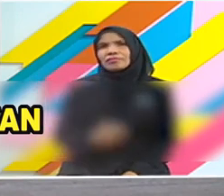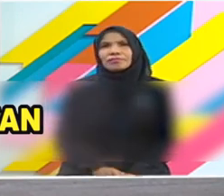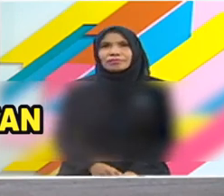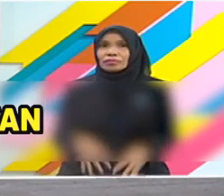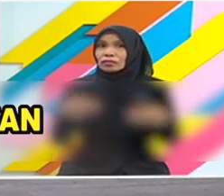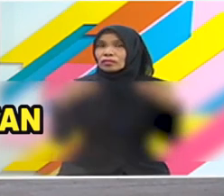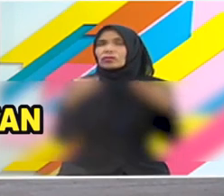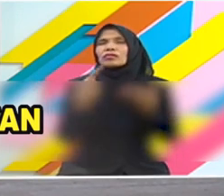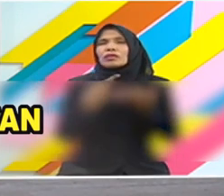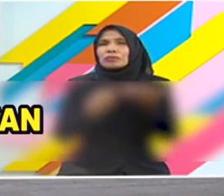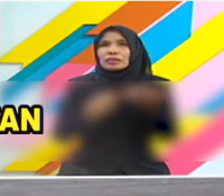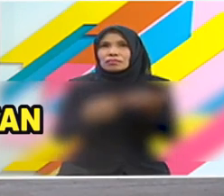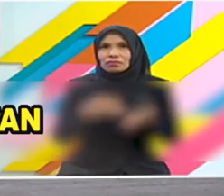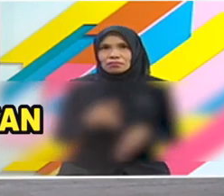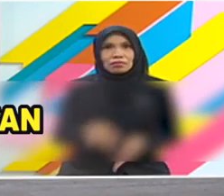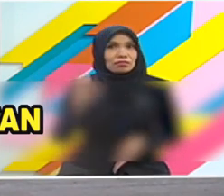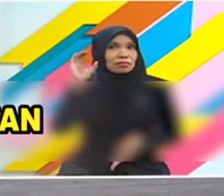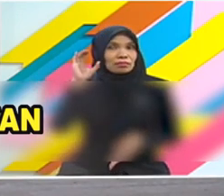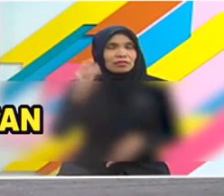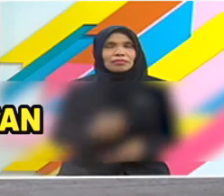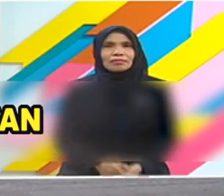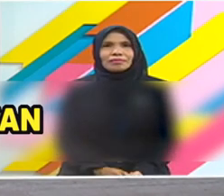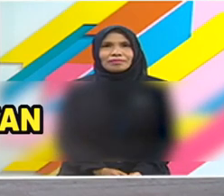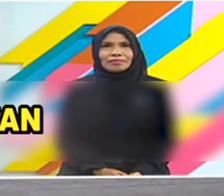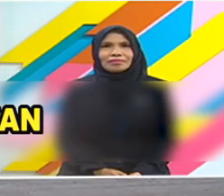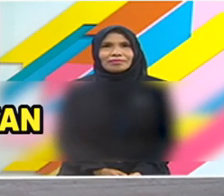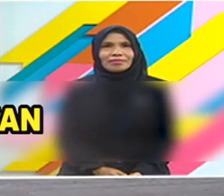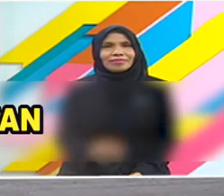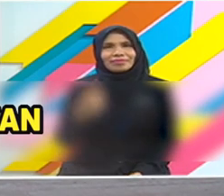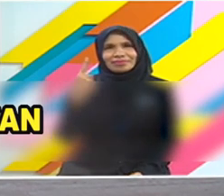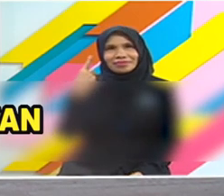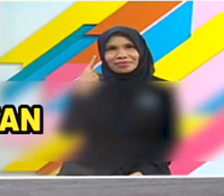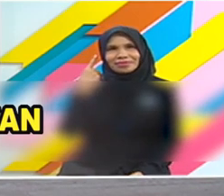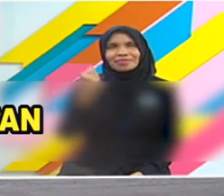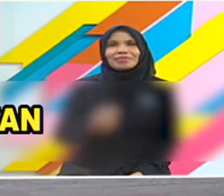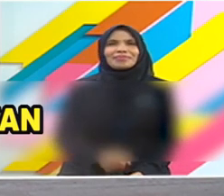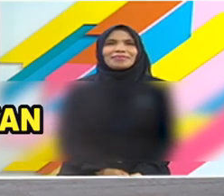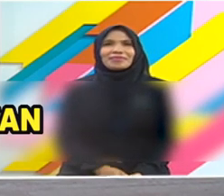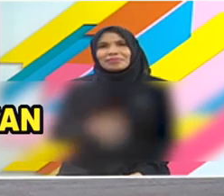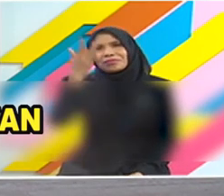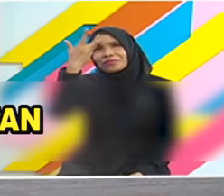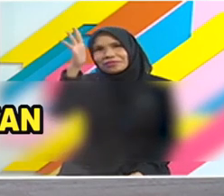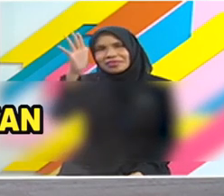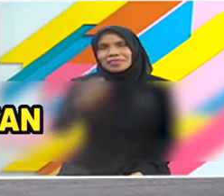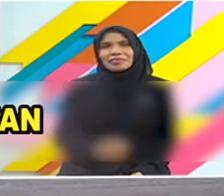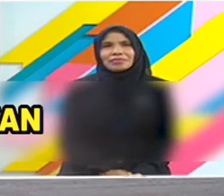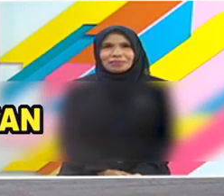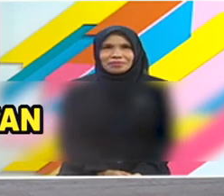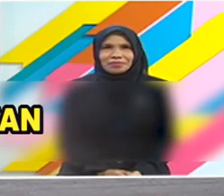untuk mendengar radio? Organ telinga, Cikgu Syaira. Okey, pandai. Apakah rangsangan